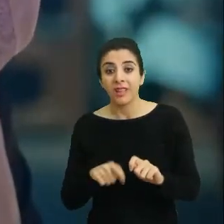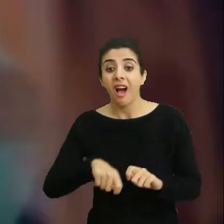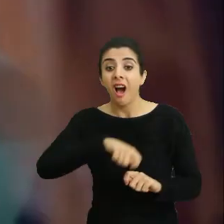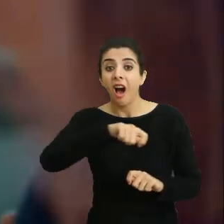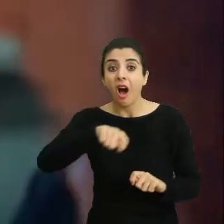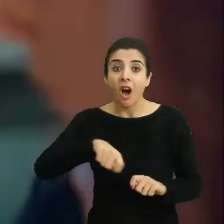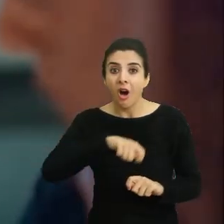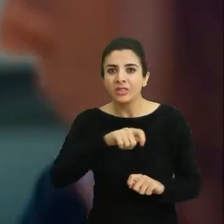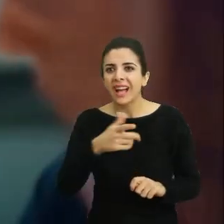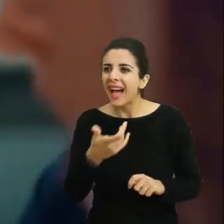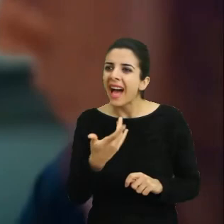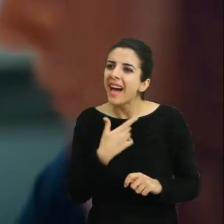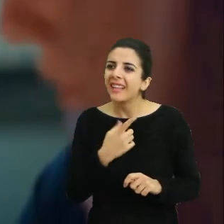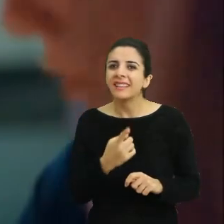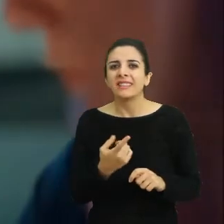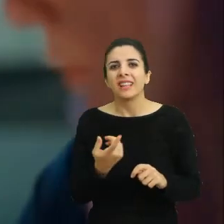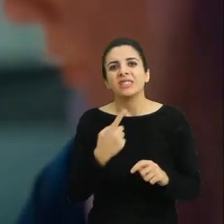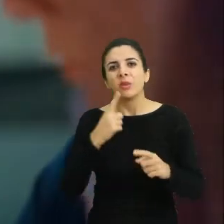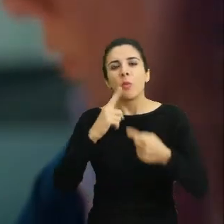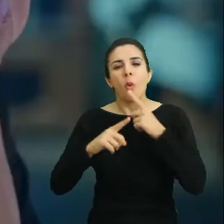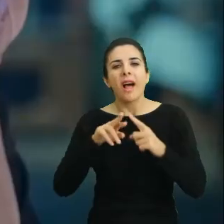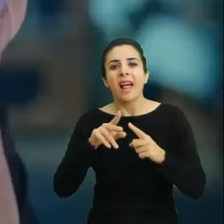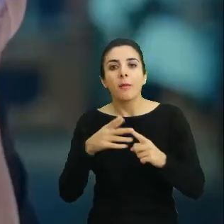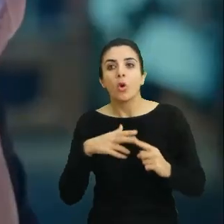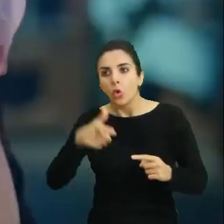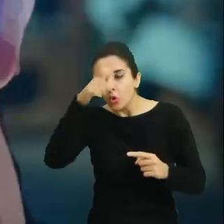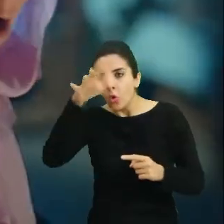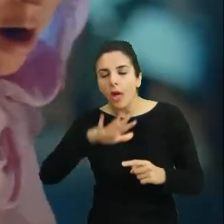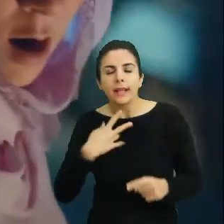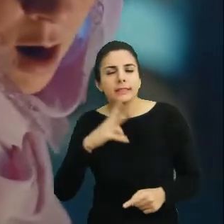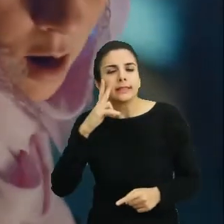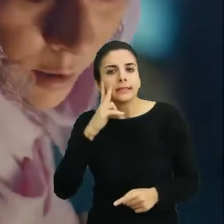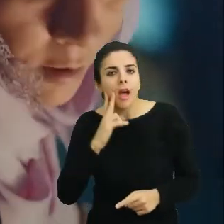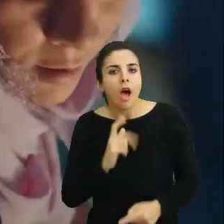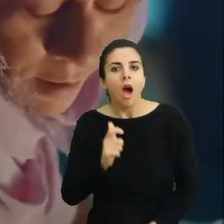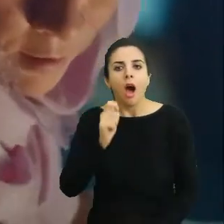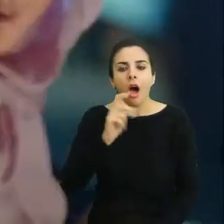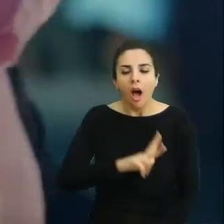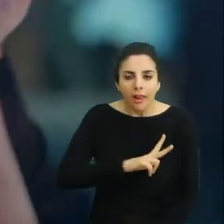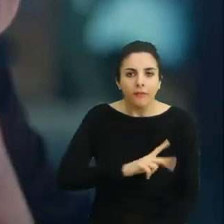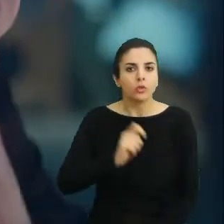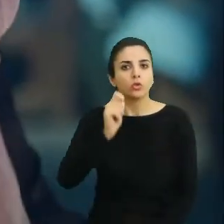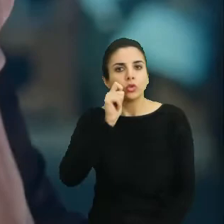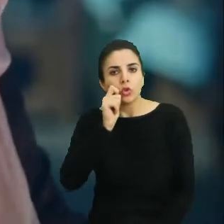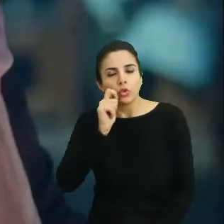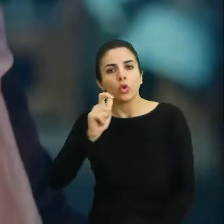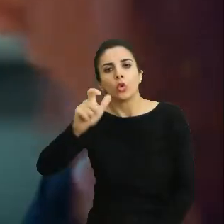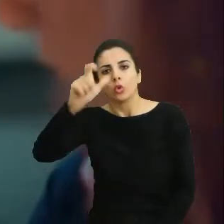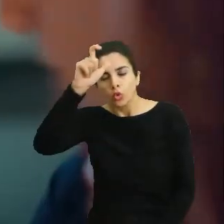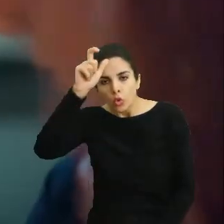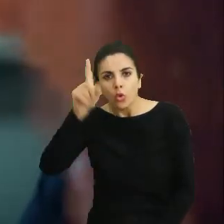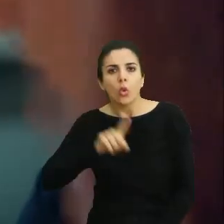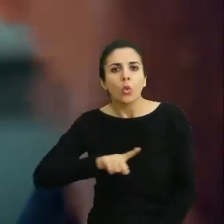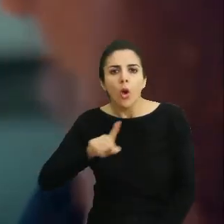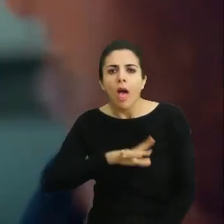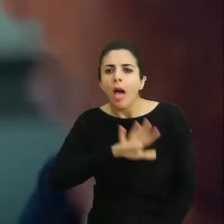Aşure sembolüyle ülkemizdeki farklılıkların nasıl bir zenginlik oluşturduğunu, Alevi'nin Sünni'nin, Türk'ün Kürt'ün,